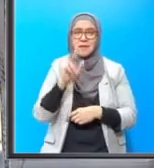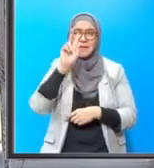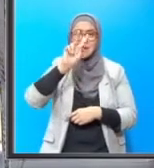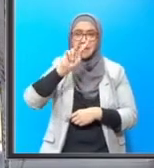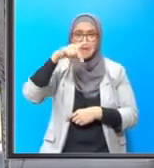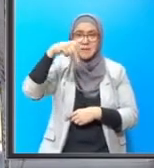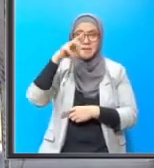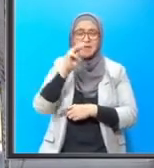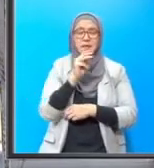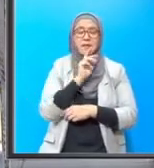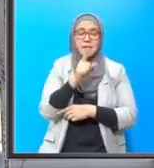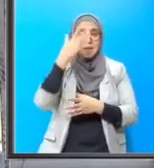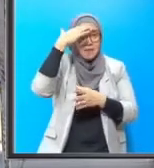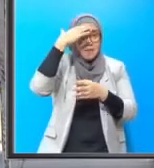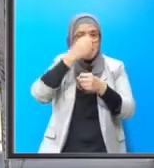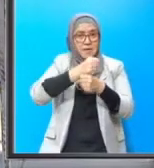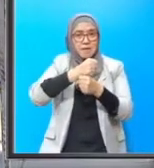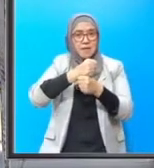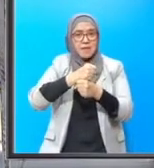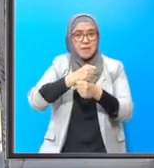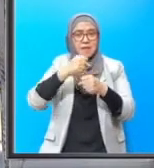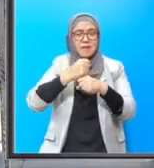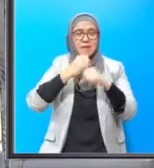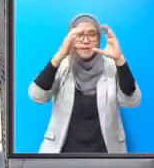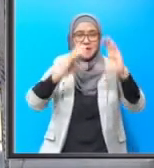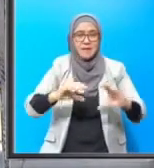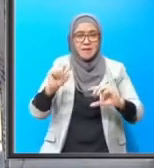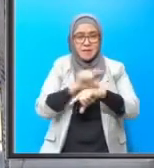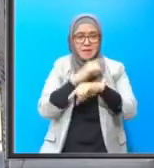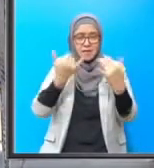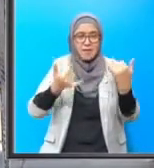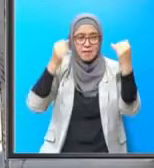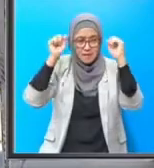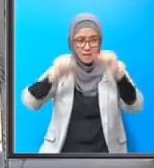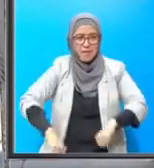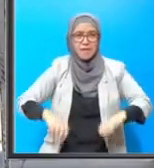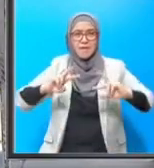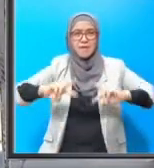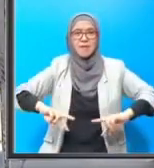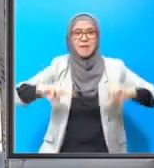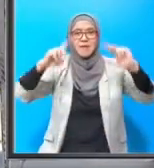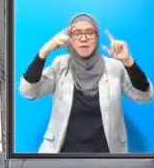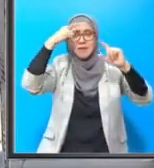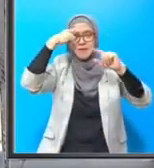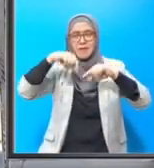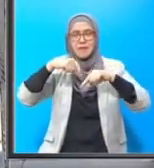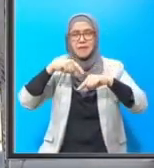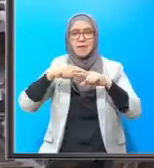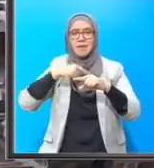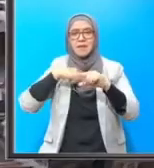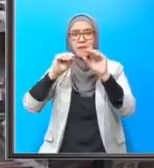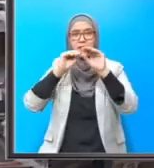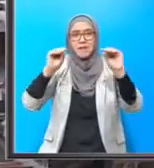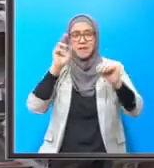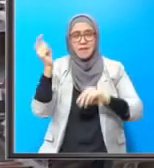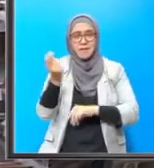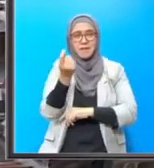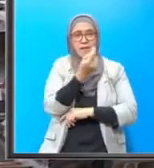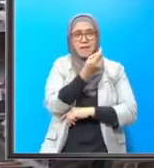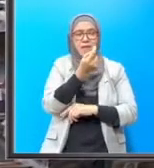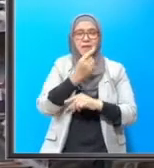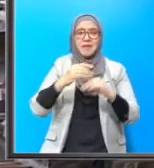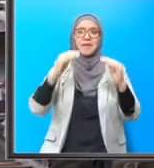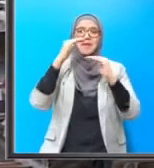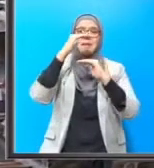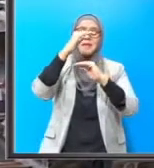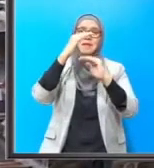stakat ni mampu menghafalkan keselamatan tulisan Zombie pada peringkat sekolah menengah juga sih soalnya itu pakai seragam